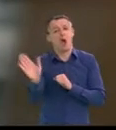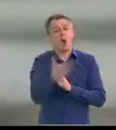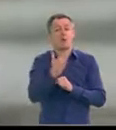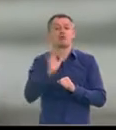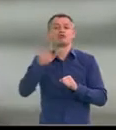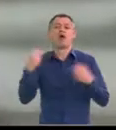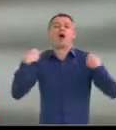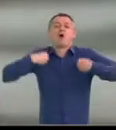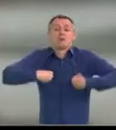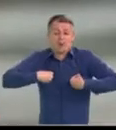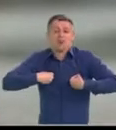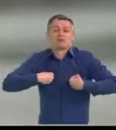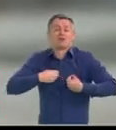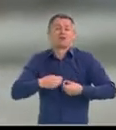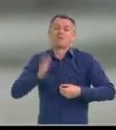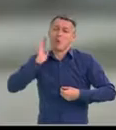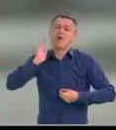oriunde.